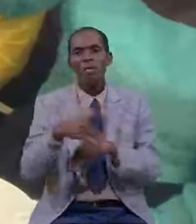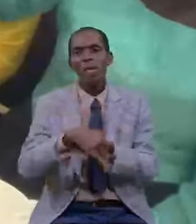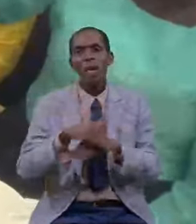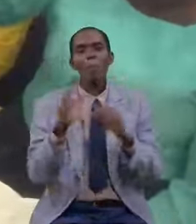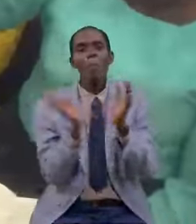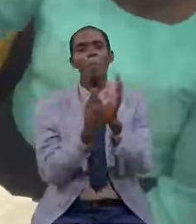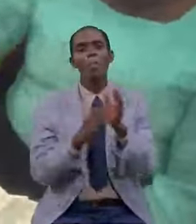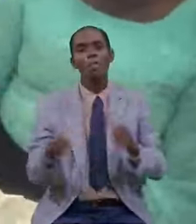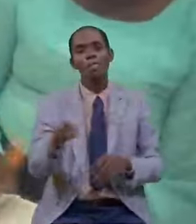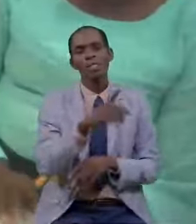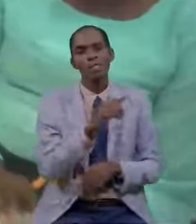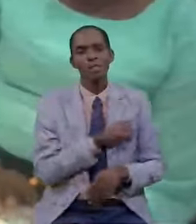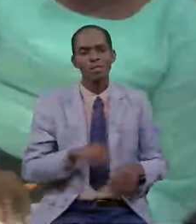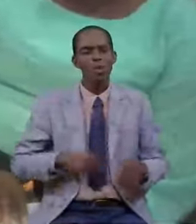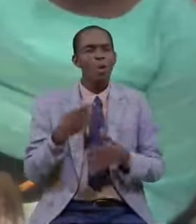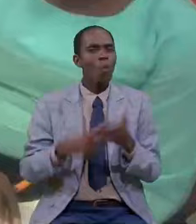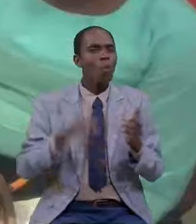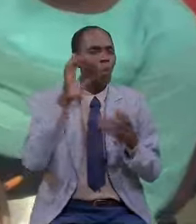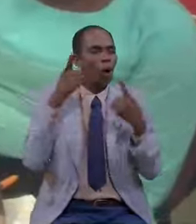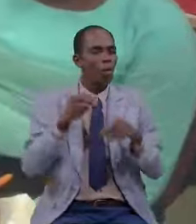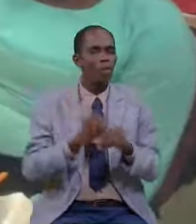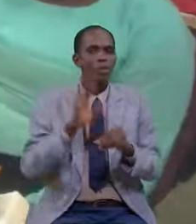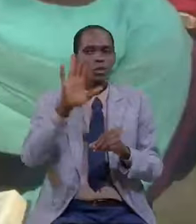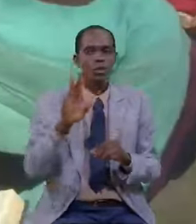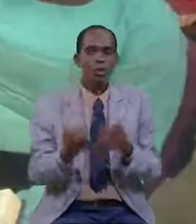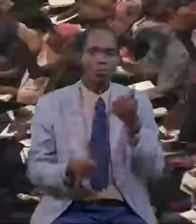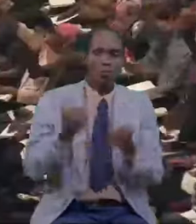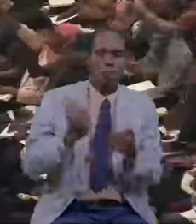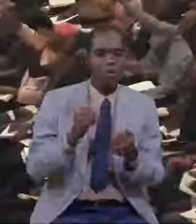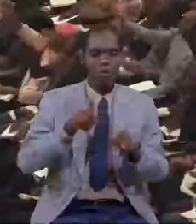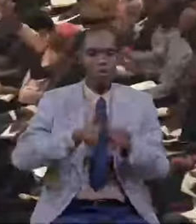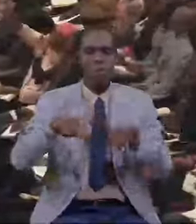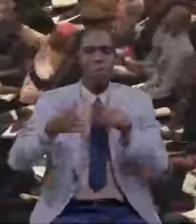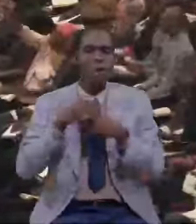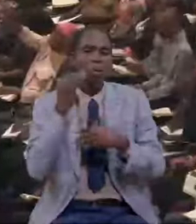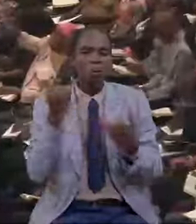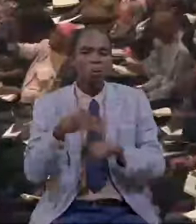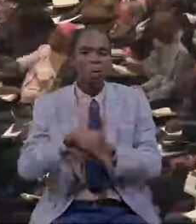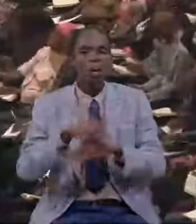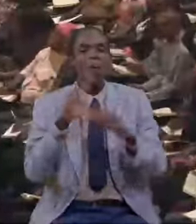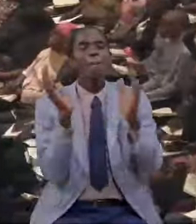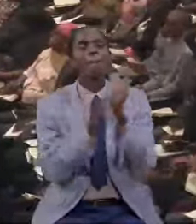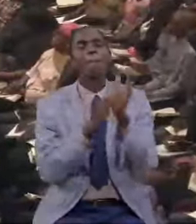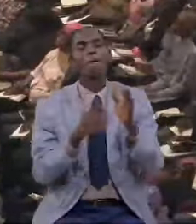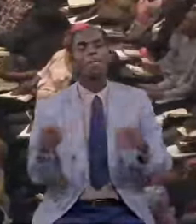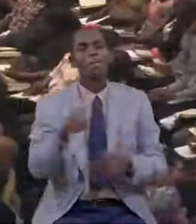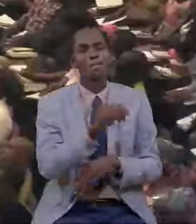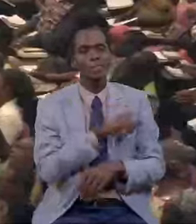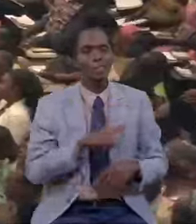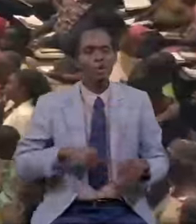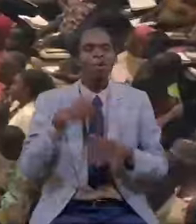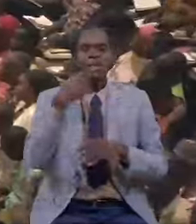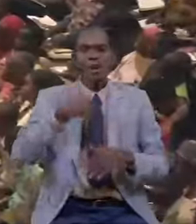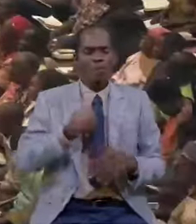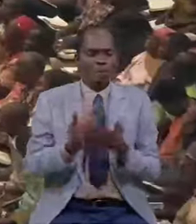soir, louez l'Éternel. Qu'est-ce qui va arriver dans le bus lorsque vous allez rentrer chez vous, louez l'Éternel. Dites-moi ce soir, avant